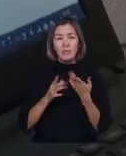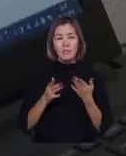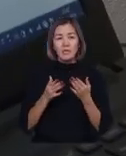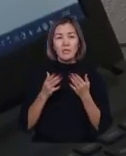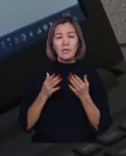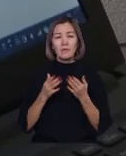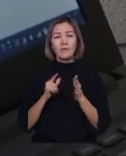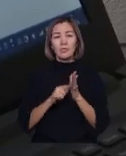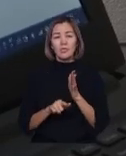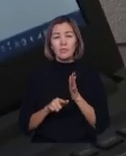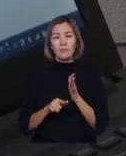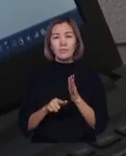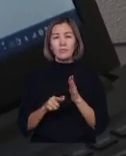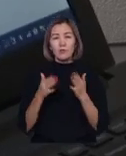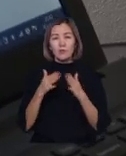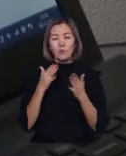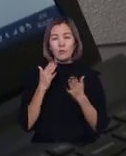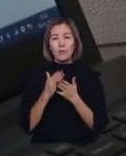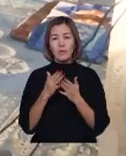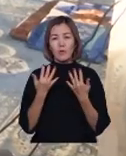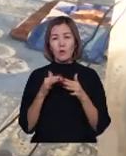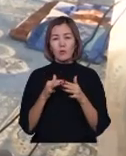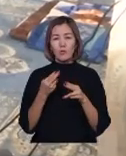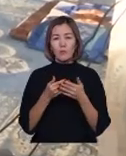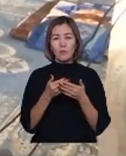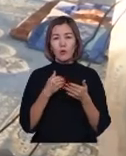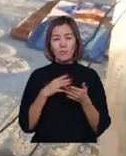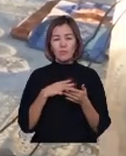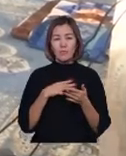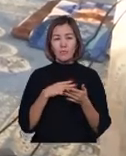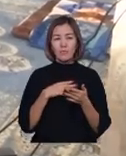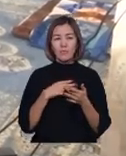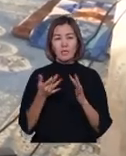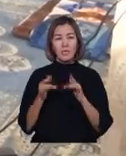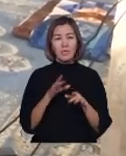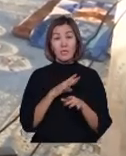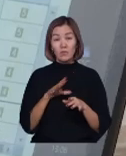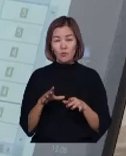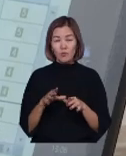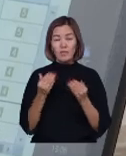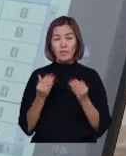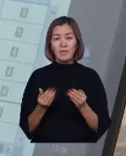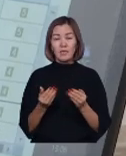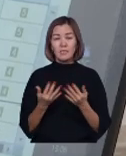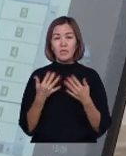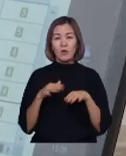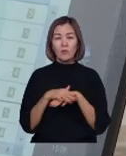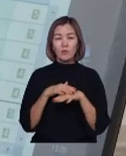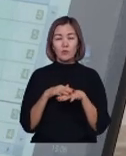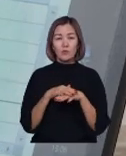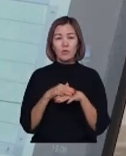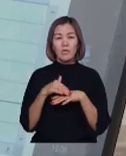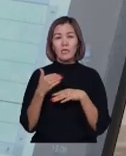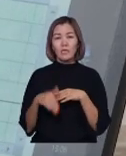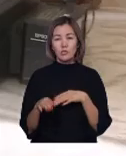Ал 70-тен аса түтіні бар Рахат ауылында осыған дейін бұл игілік атымен болмапты. Сөйтіп ауылдықтар заман көшінен